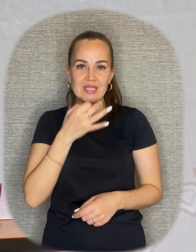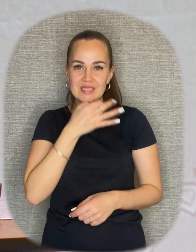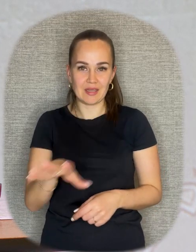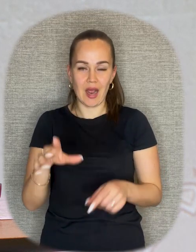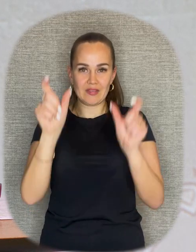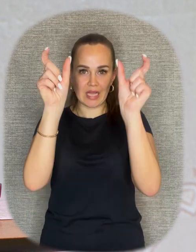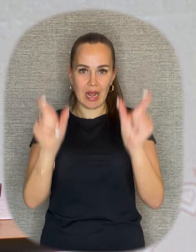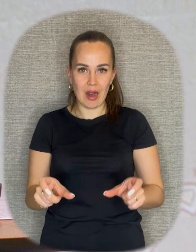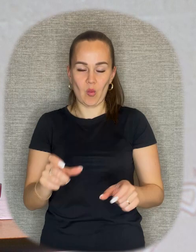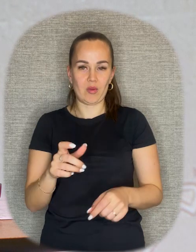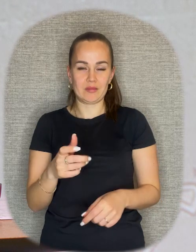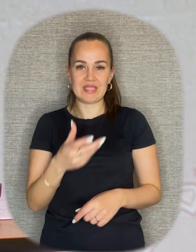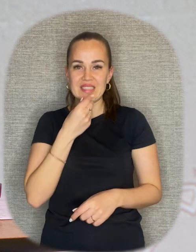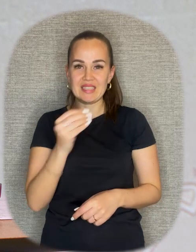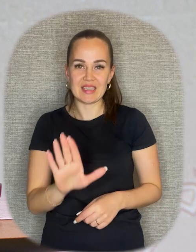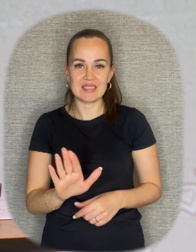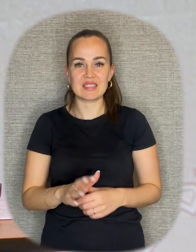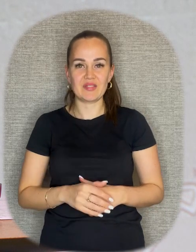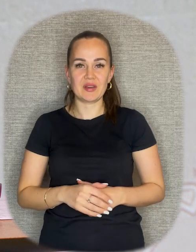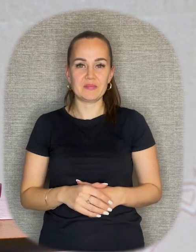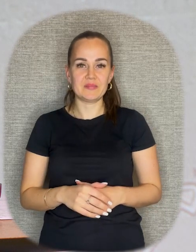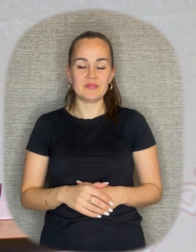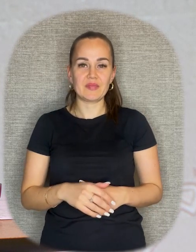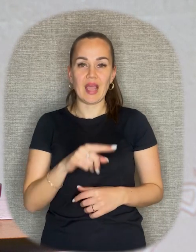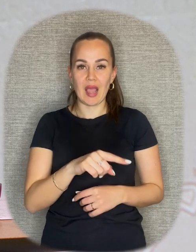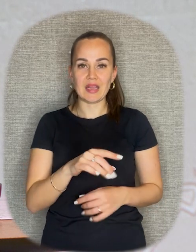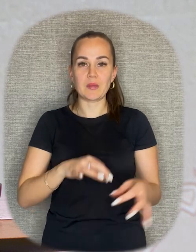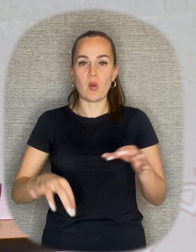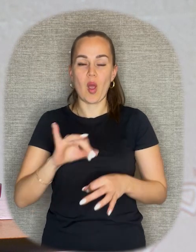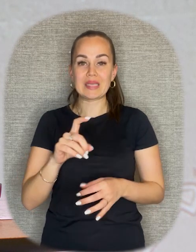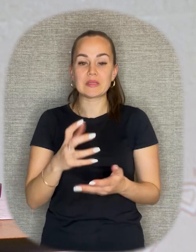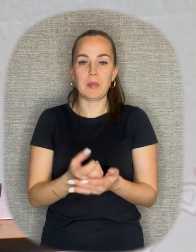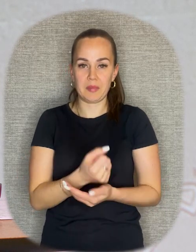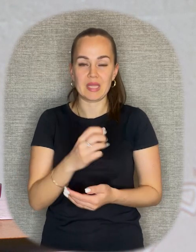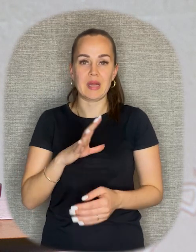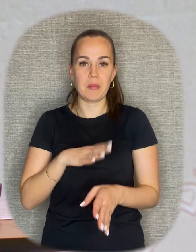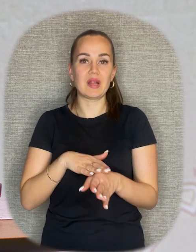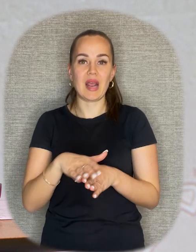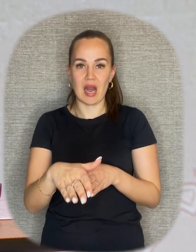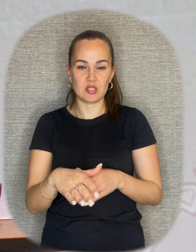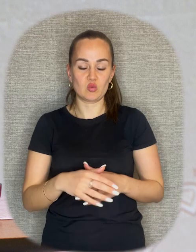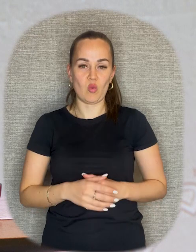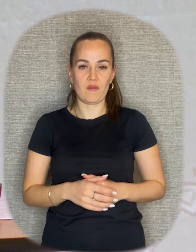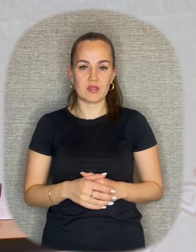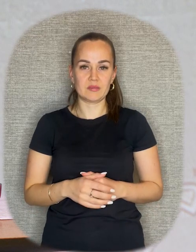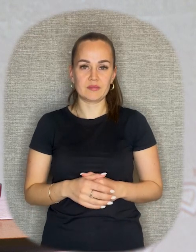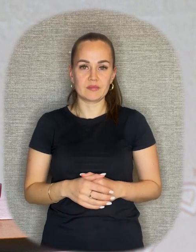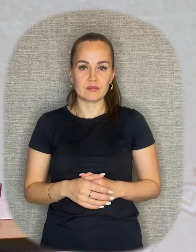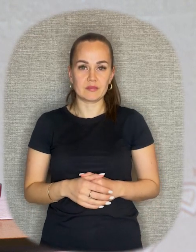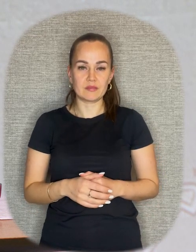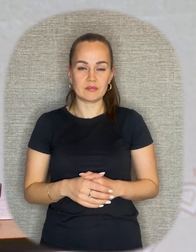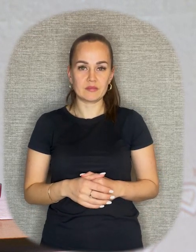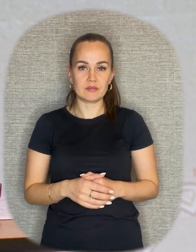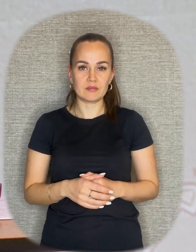рубанчик архитектор разносит Этот проект Вот как раз за эти колонки Вот это проект из Победителей Вот был